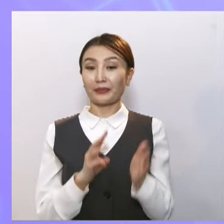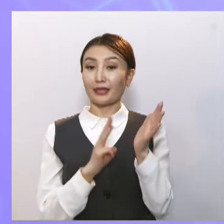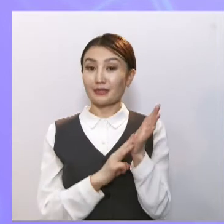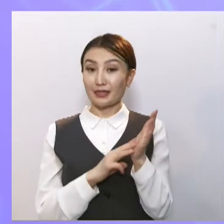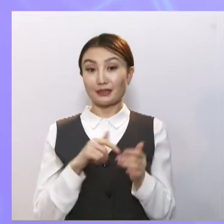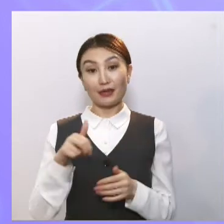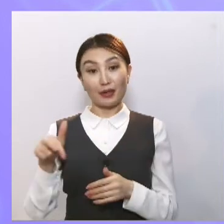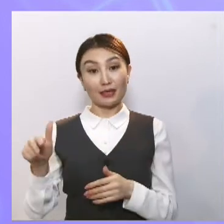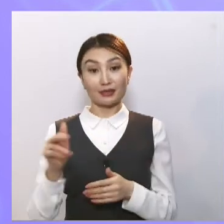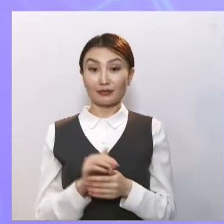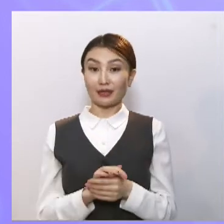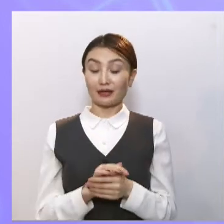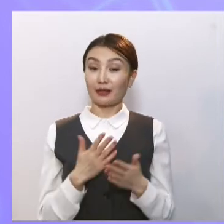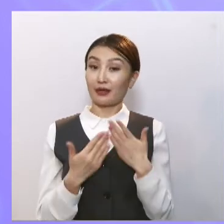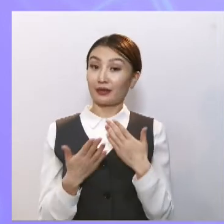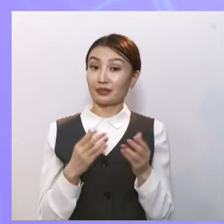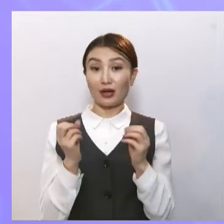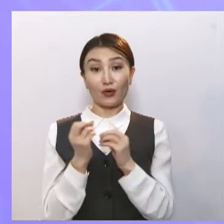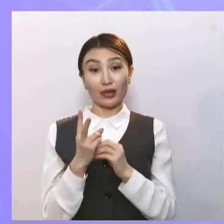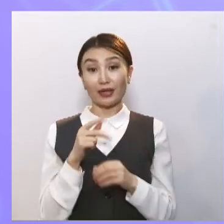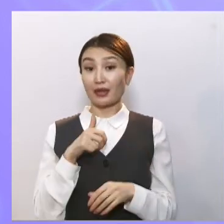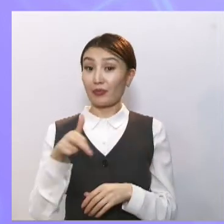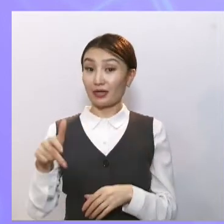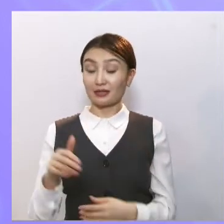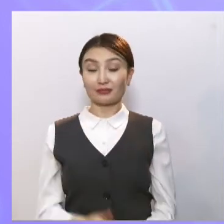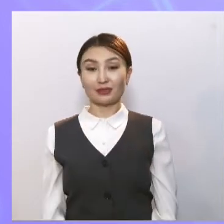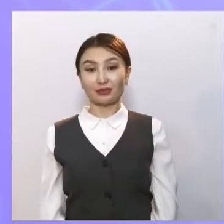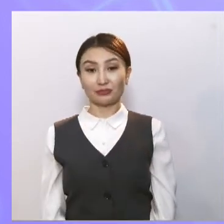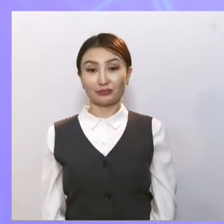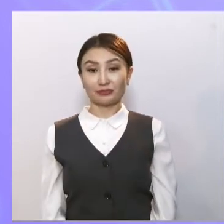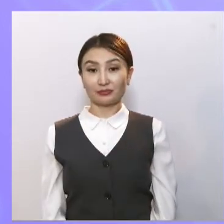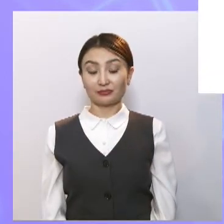8-де барасыңбы? Же 12-де барасыңбы?